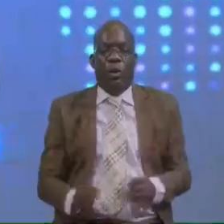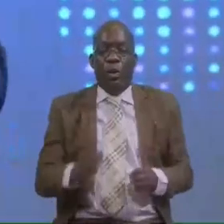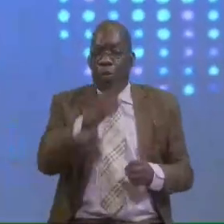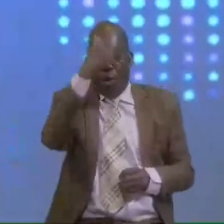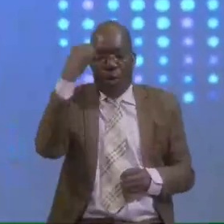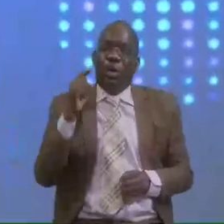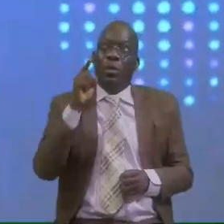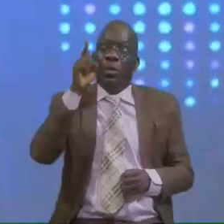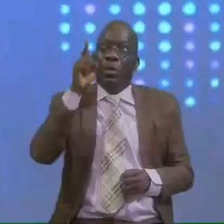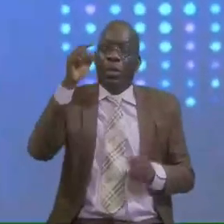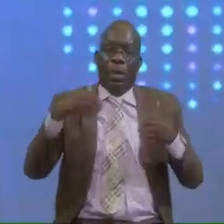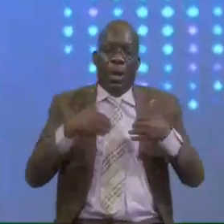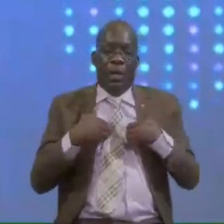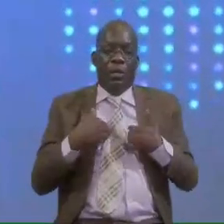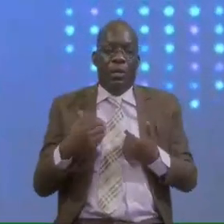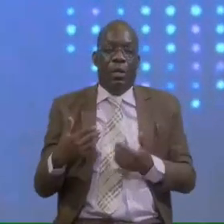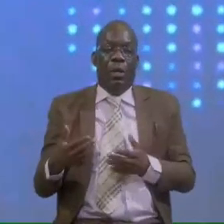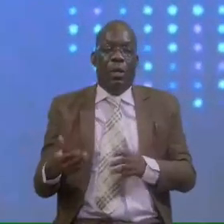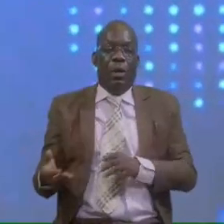s'est livré lui-même